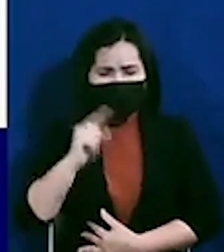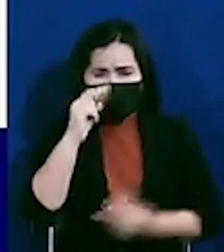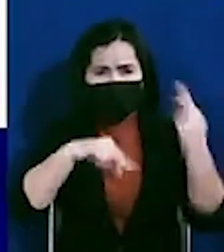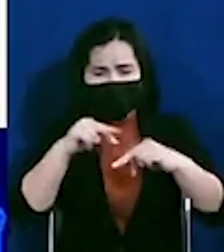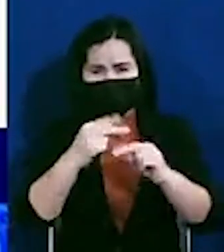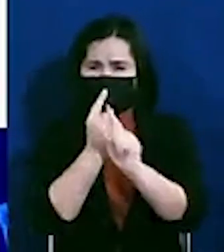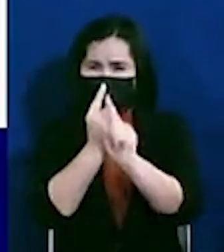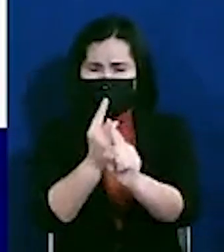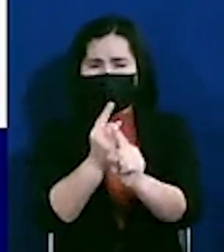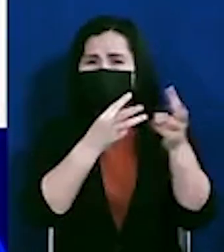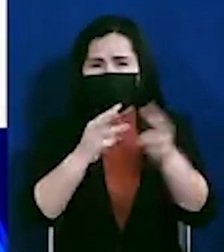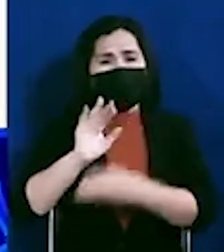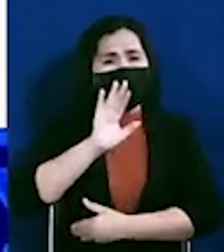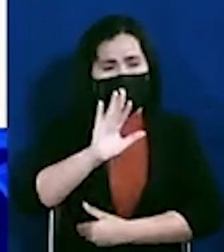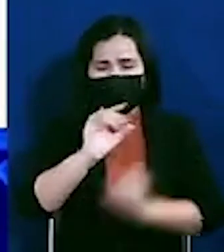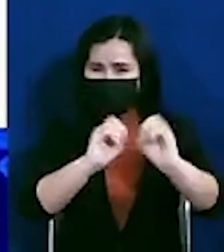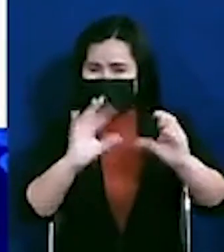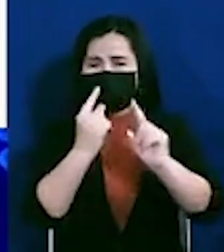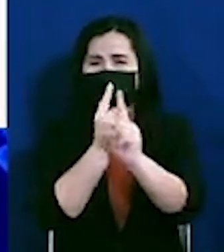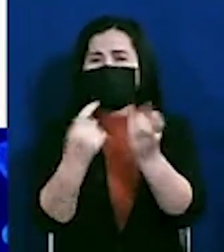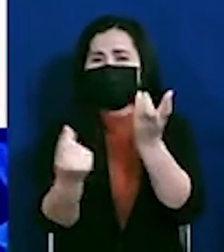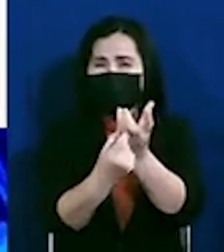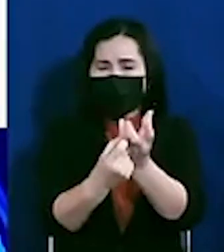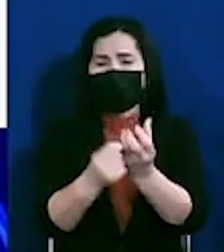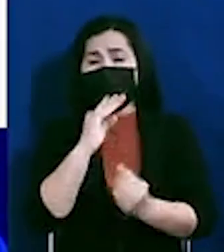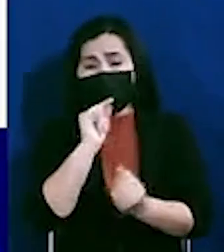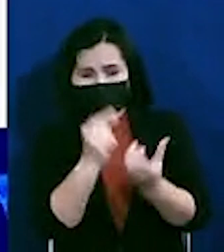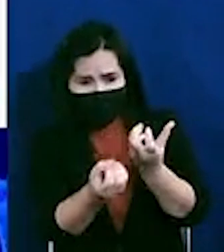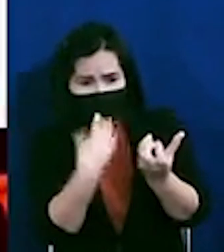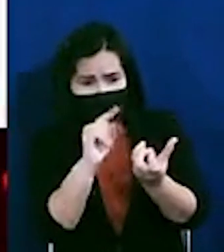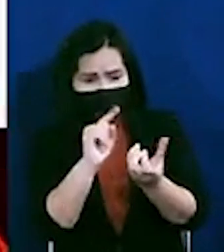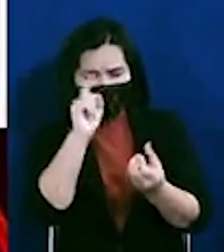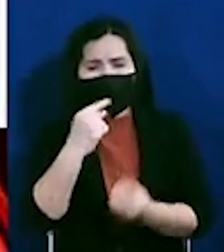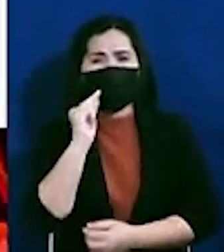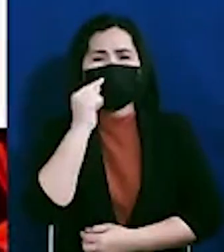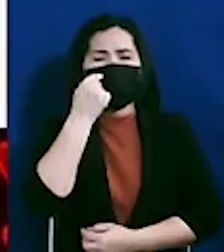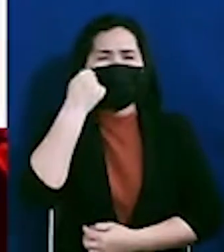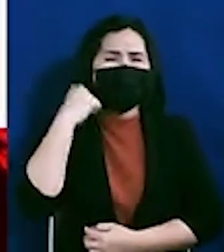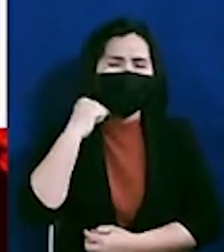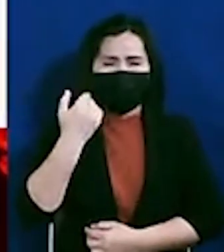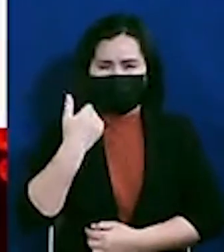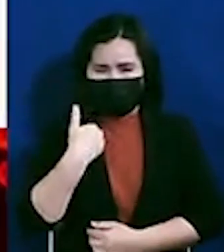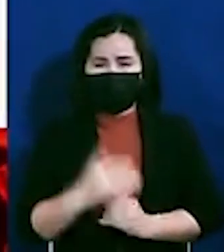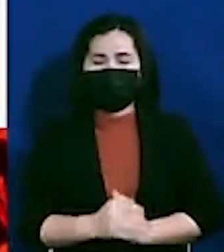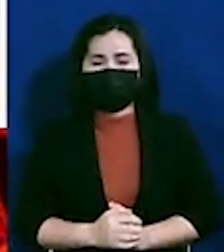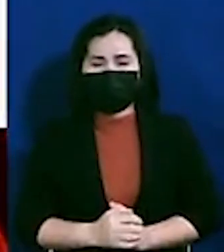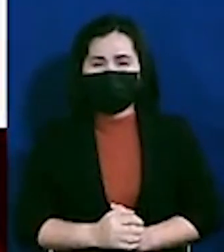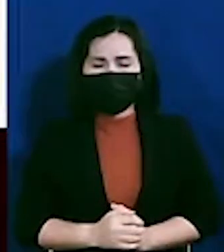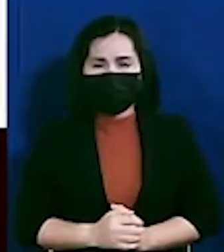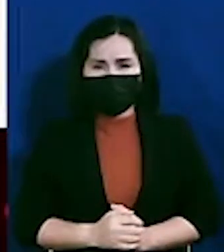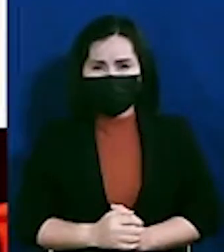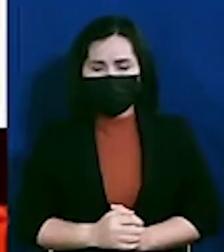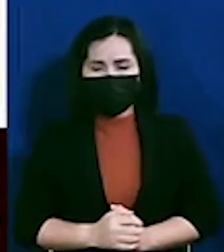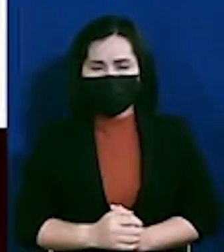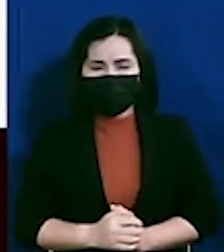นะครับก็คืออยากจะบุกลงไปถึงอ่าพูดง่ายอ่าด้านหลังของคอนะครับรวมถึงอาการ